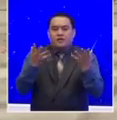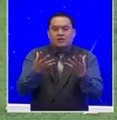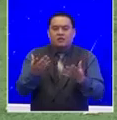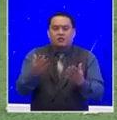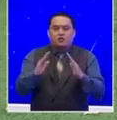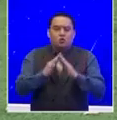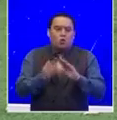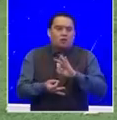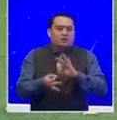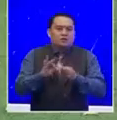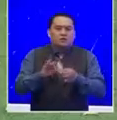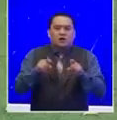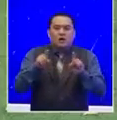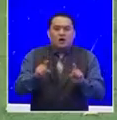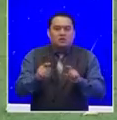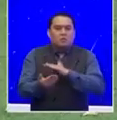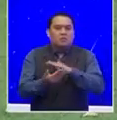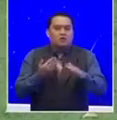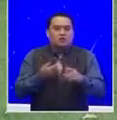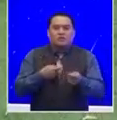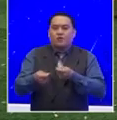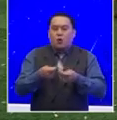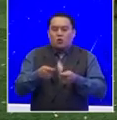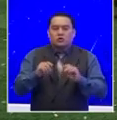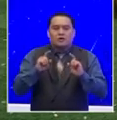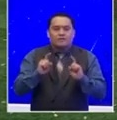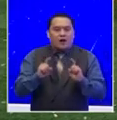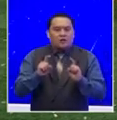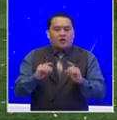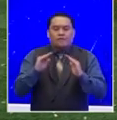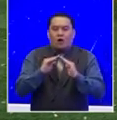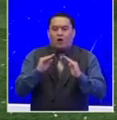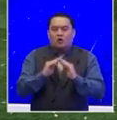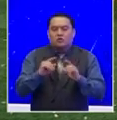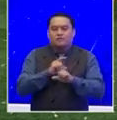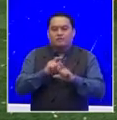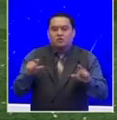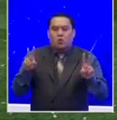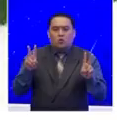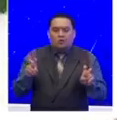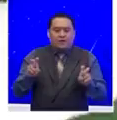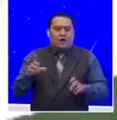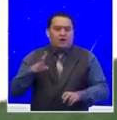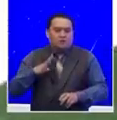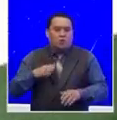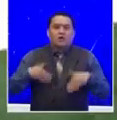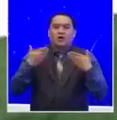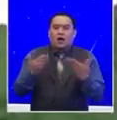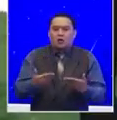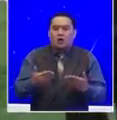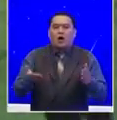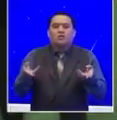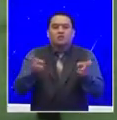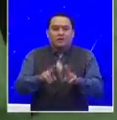дома очень сложно. Но именно к этому призывают власти, принимая все меры профилактики распространения коронавируса. И рекомендуют